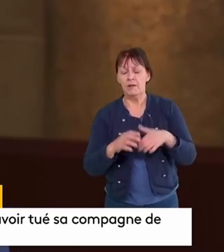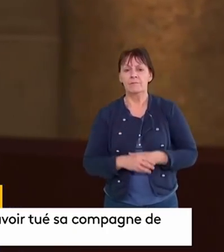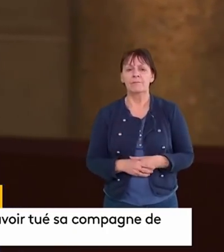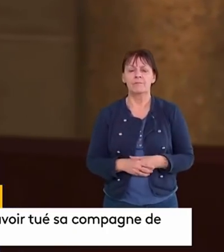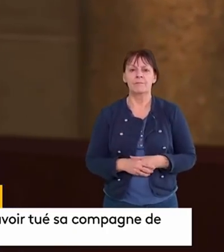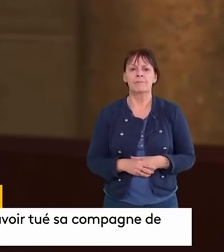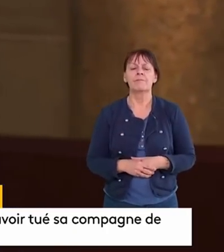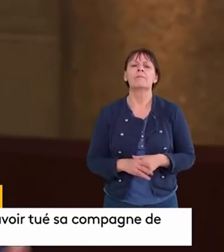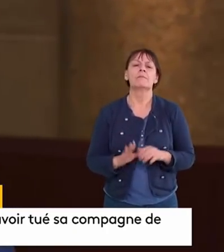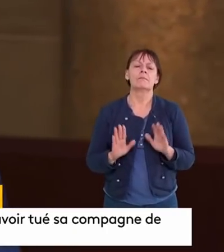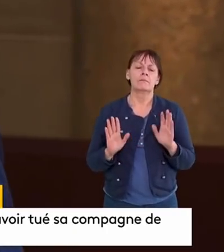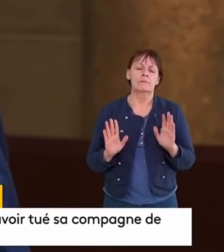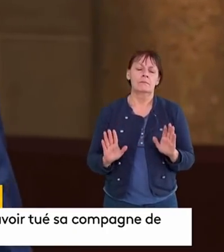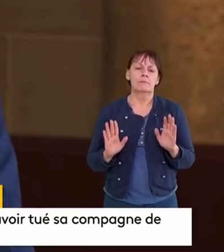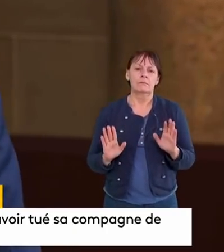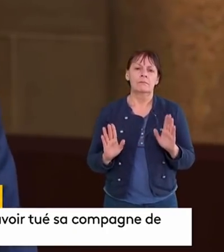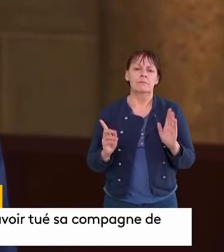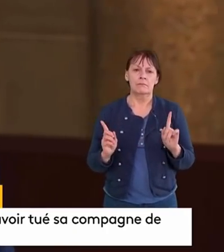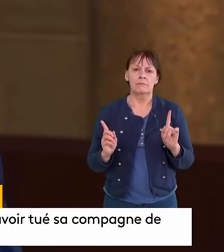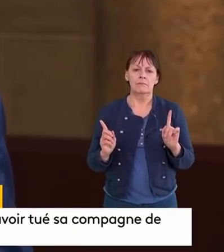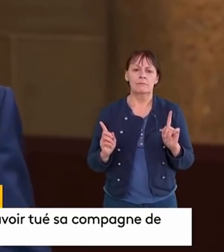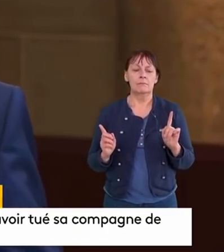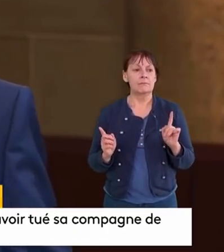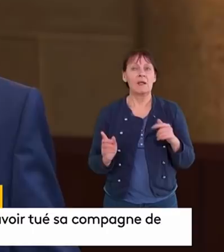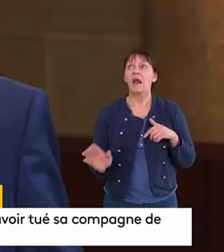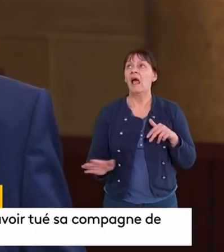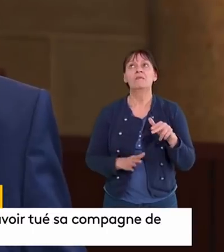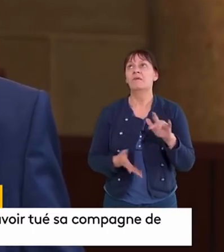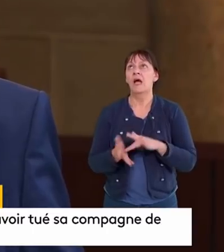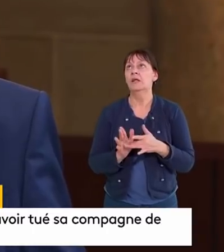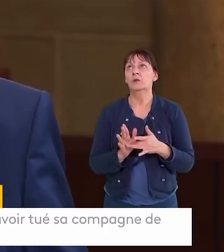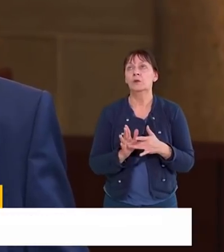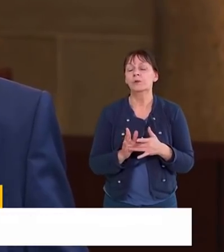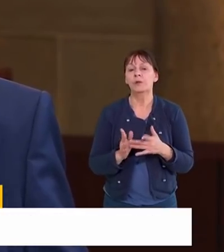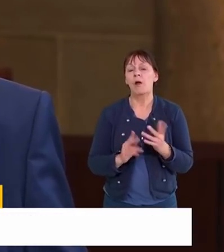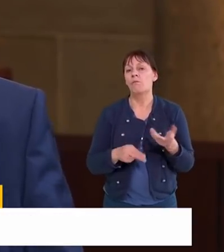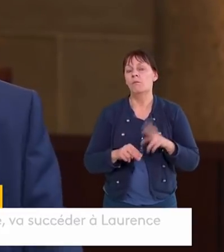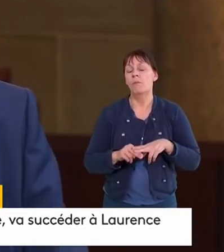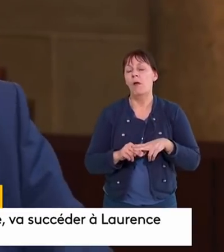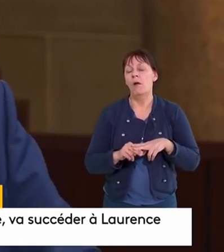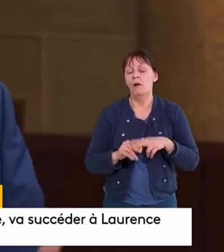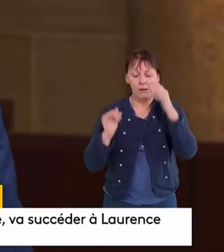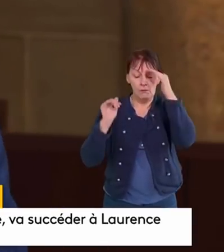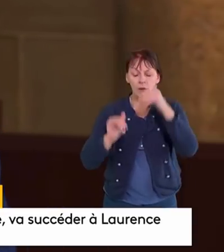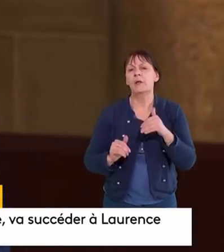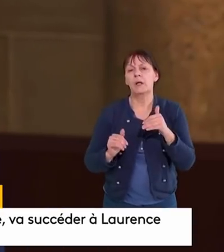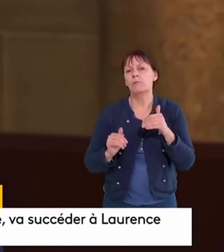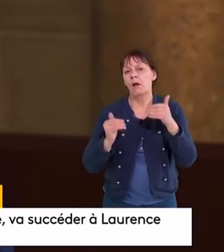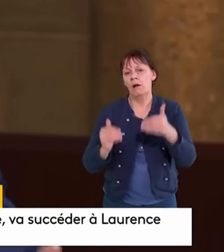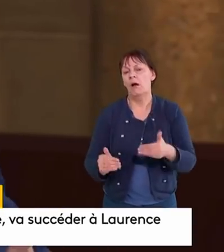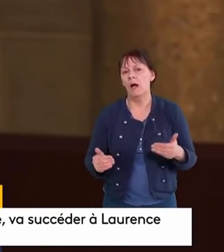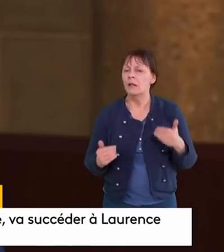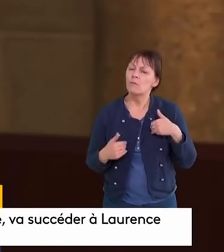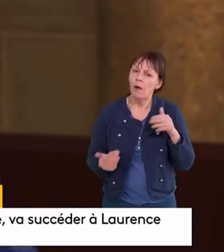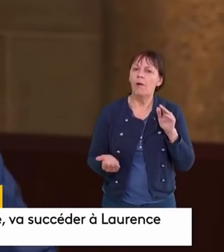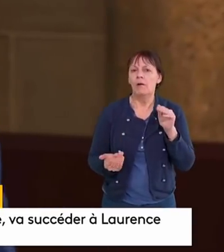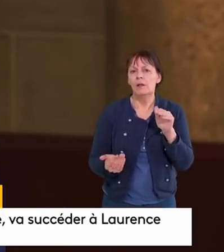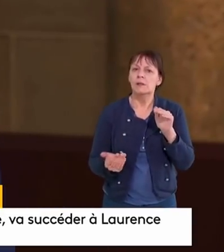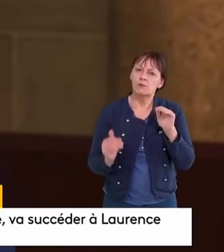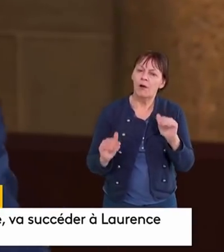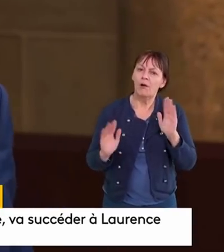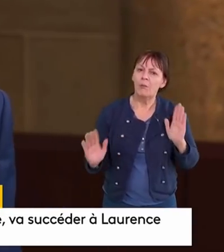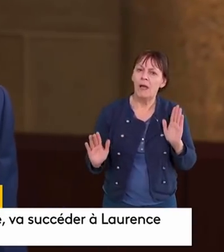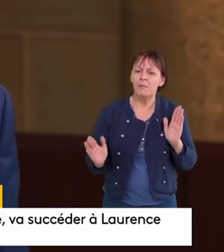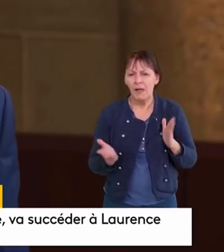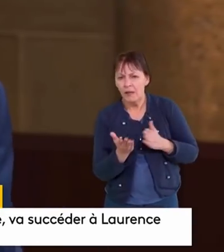je veux qu'on arrête de déprimer en disant qu'on va tous mourir dans les années qui viennent. Je veux garder l'espoir, hein, qu'on va pas tous mourir et qu'on va s'en